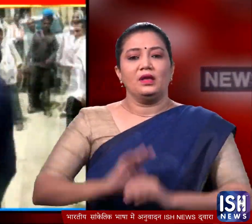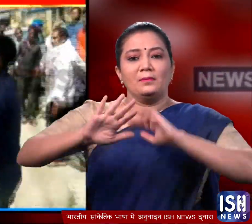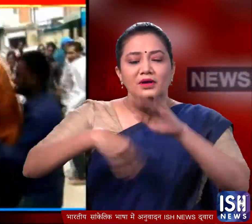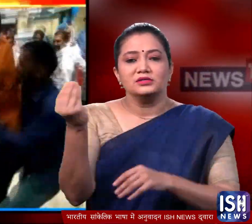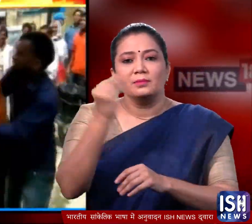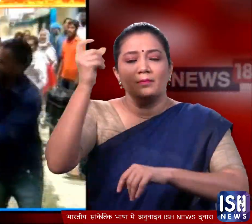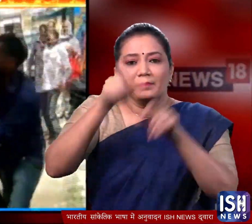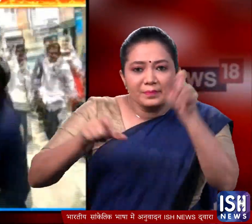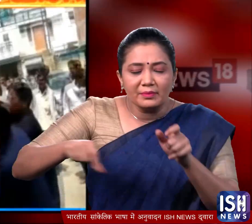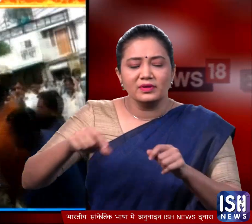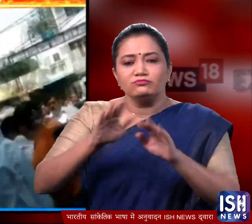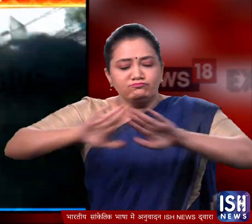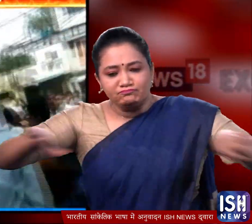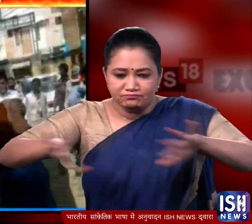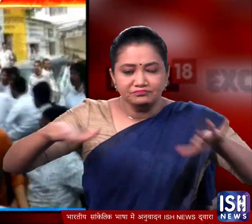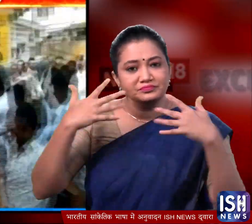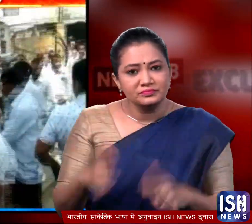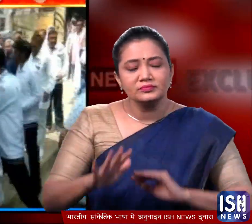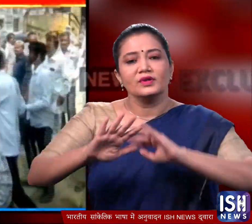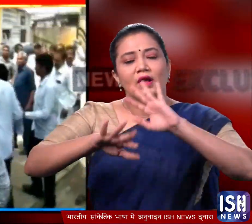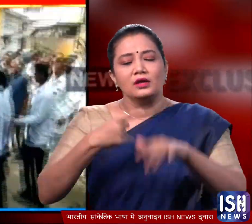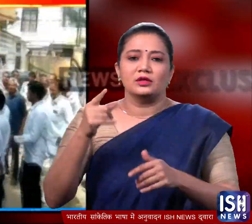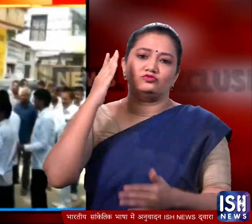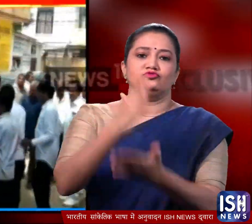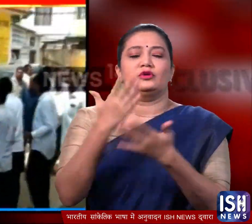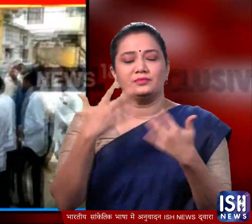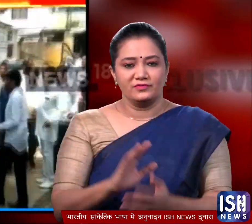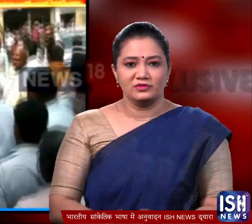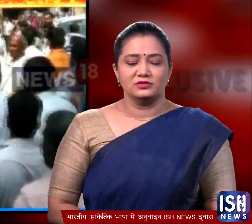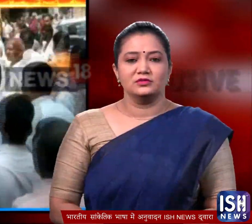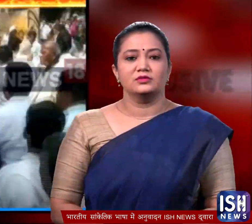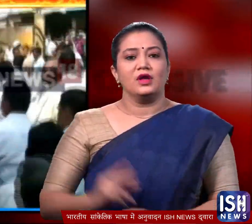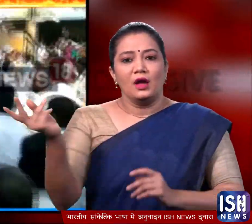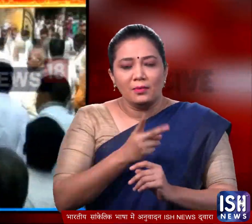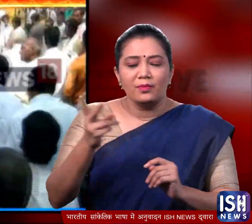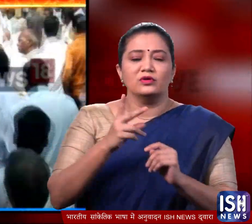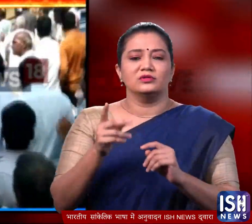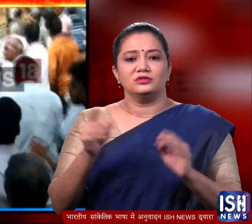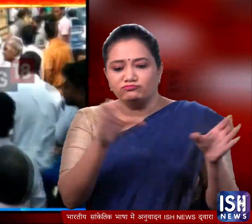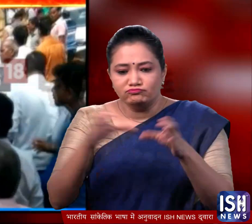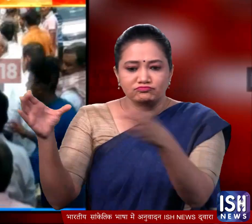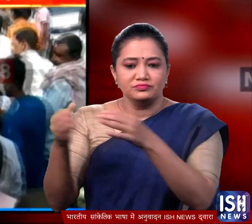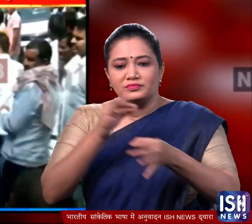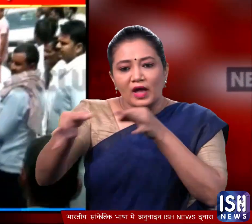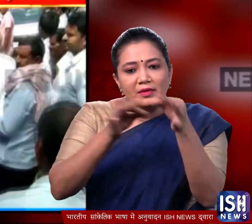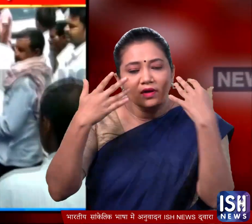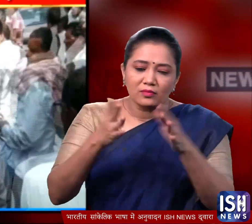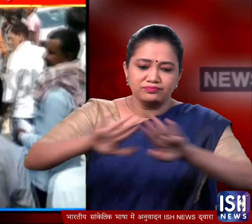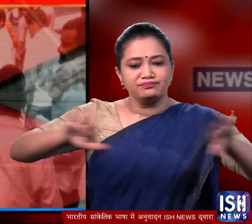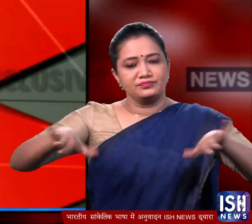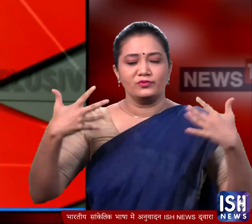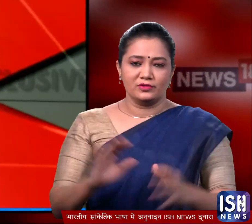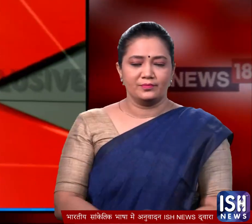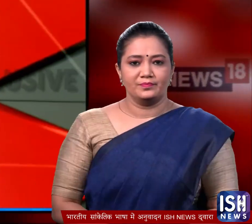इसके बाद कुछ लोगों ने बीच बचाव कर उन्हें अलग किया, तब कहीं जाकर इस लड़ाई को रोका जा सका, जिसके बाद दोनों ही पक्षों को समझा बुझाकर वहां से हटा